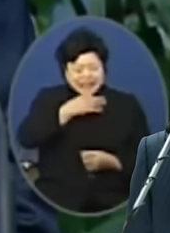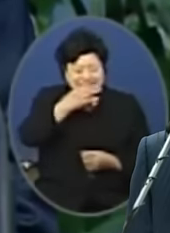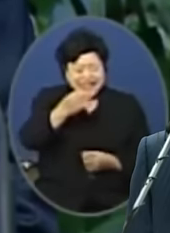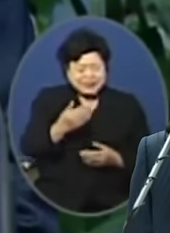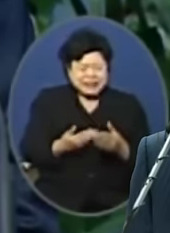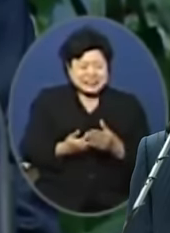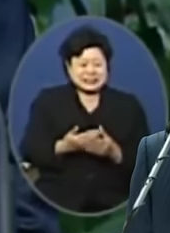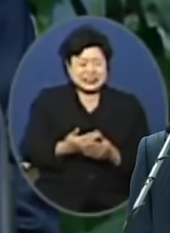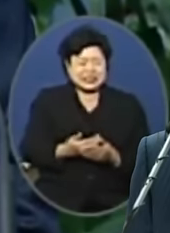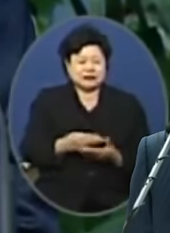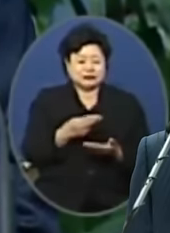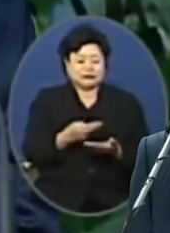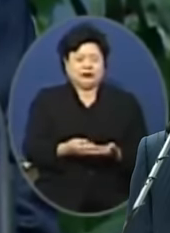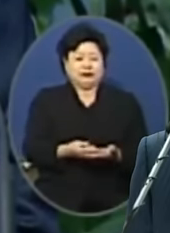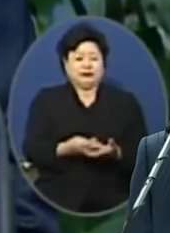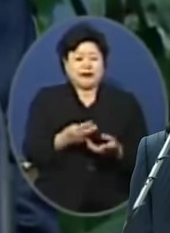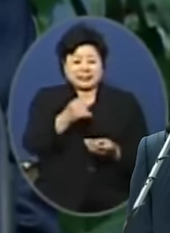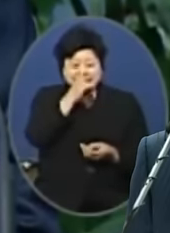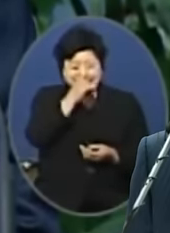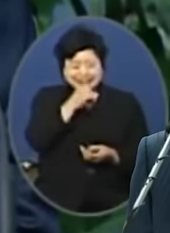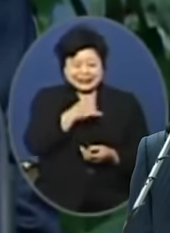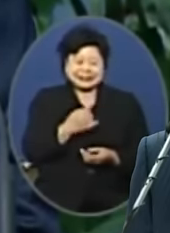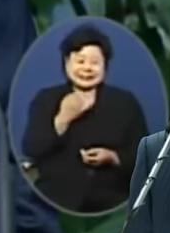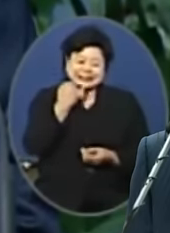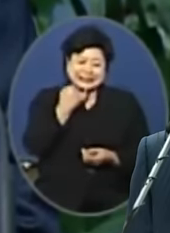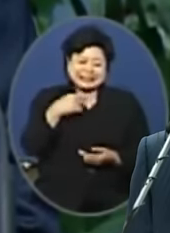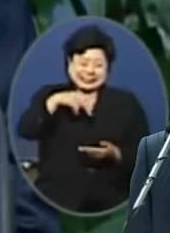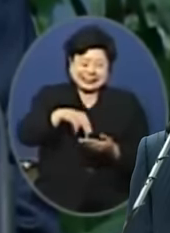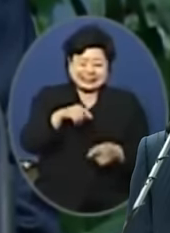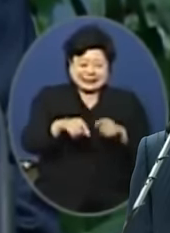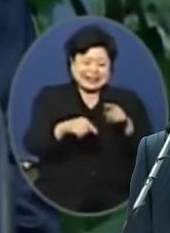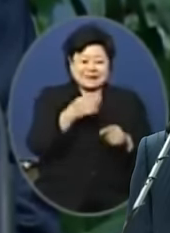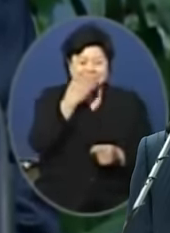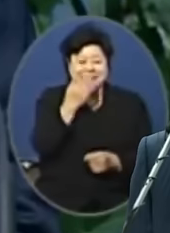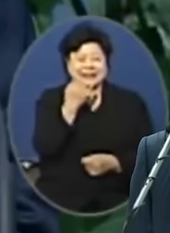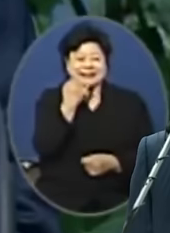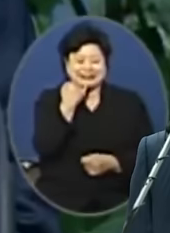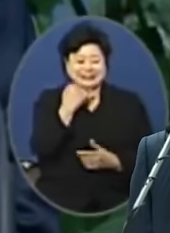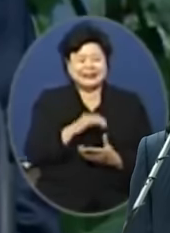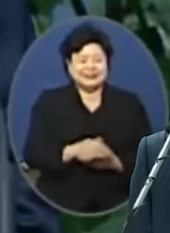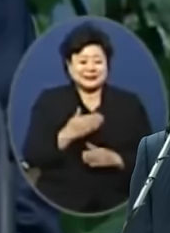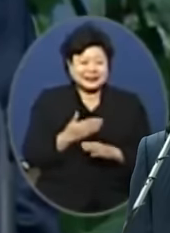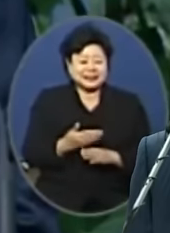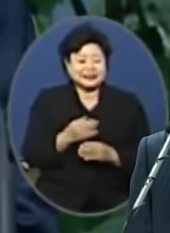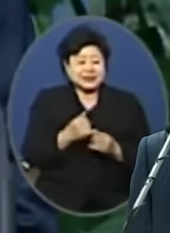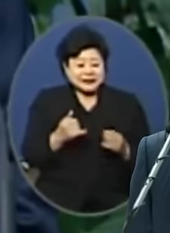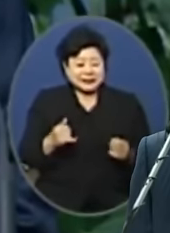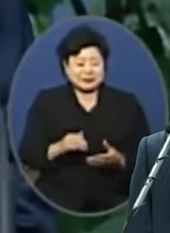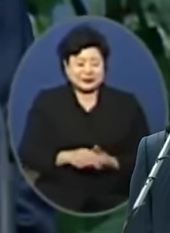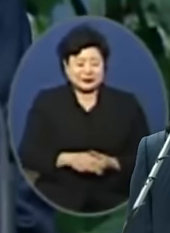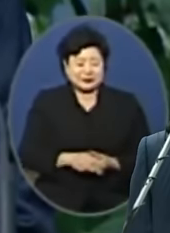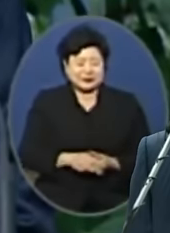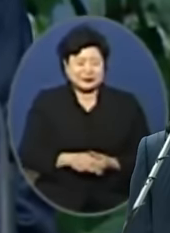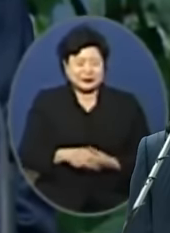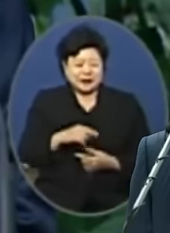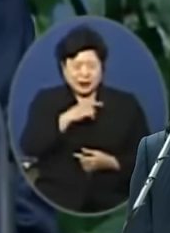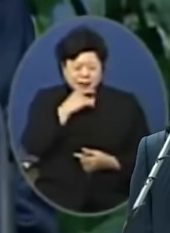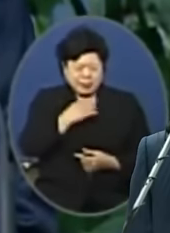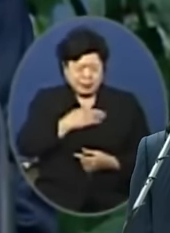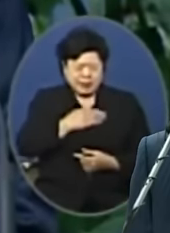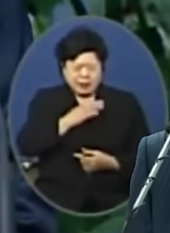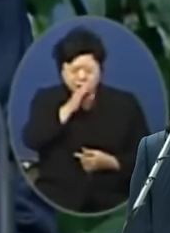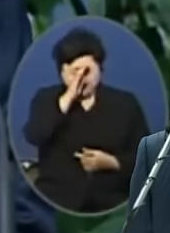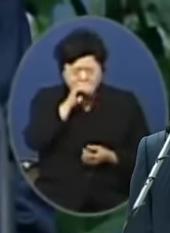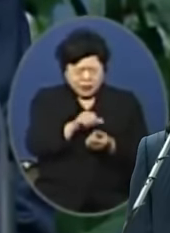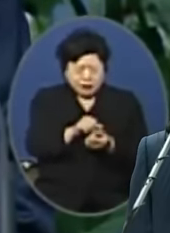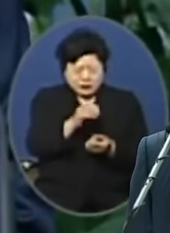들려서 집에 드러누워 있는 사람도 많은데 나는 이래서 걸어다니게 되고, 다른 사람들은 폐병이, 폐렴이